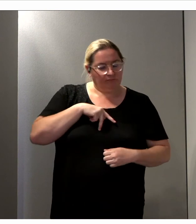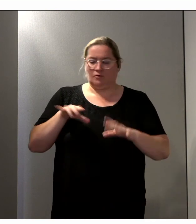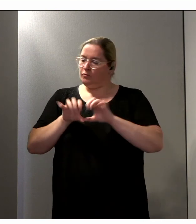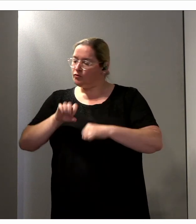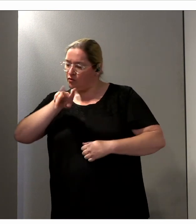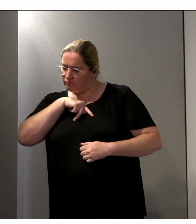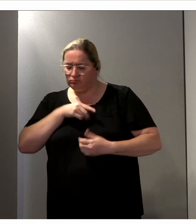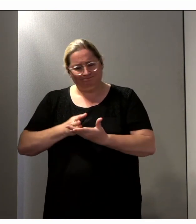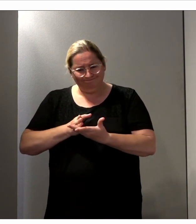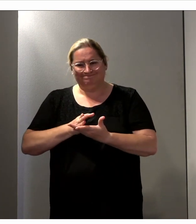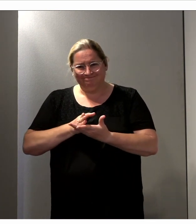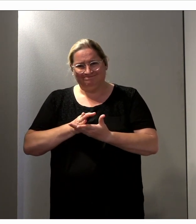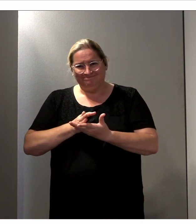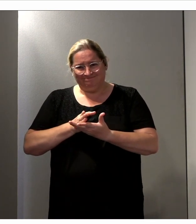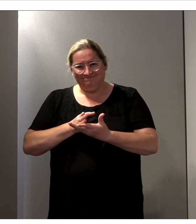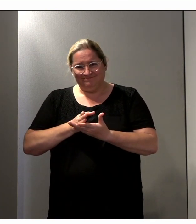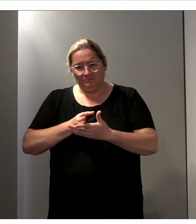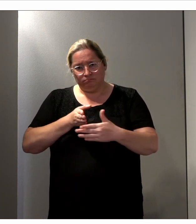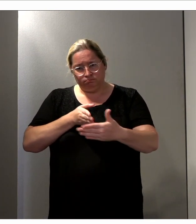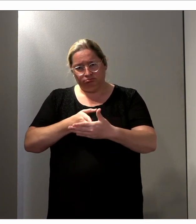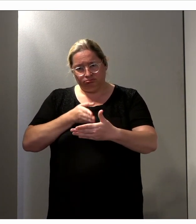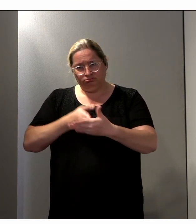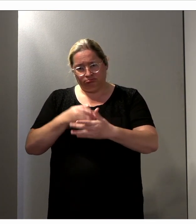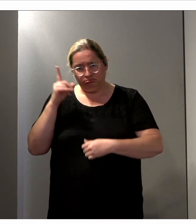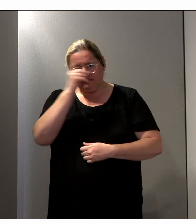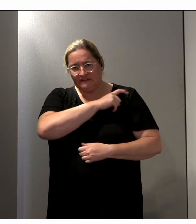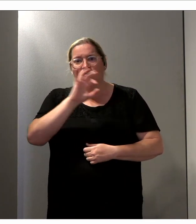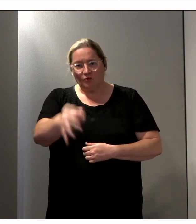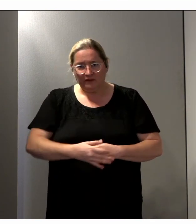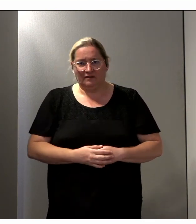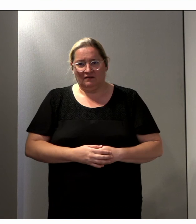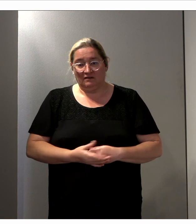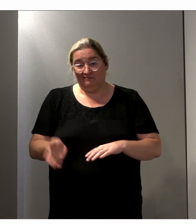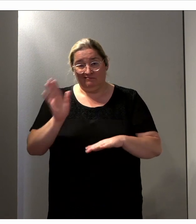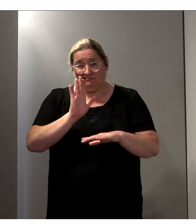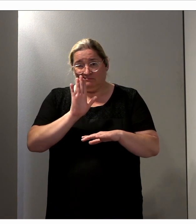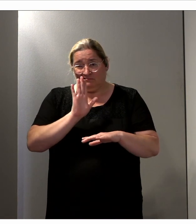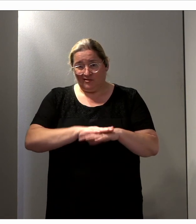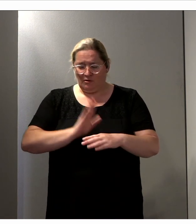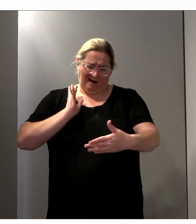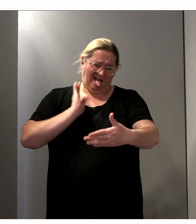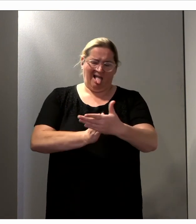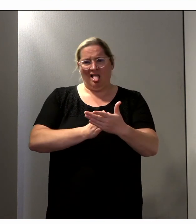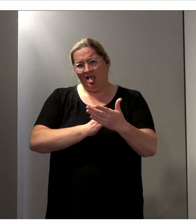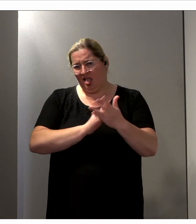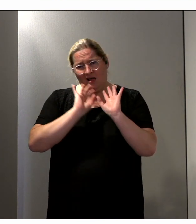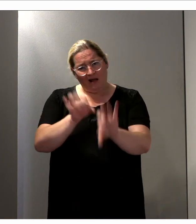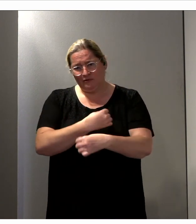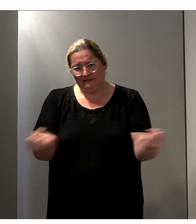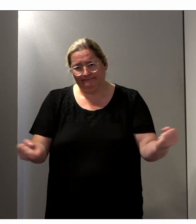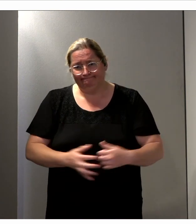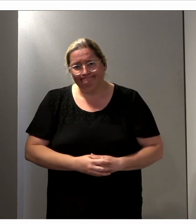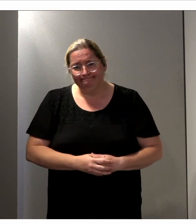c'est difficile. Et en fait, un peu impossible. Ceci étant,